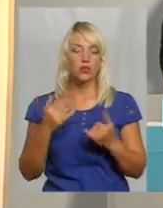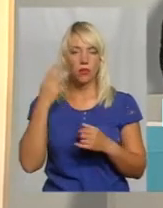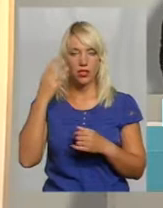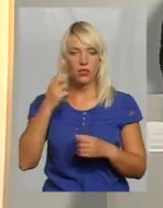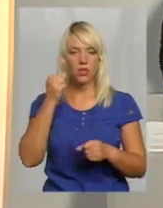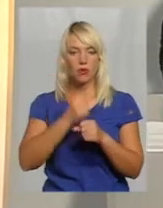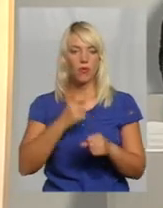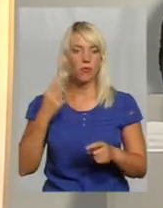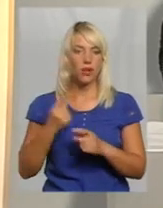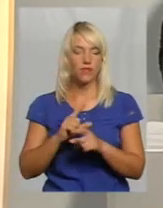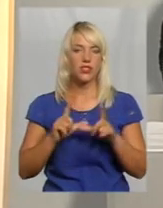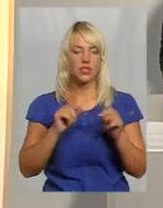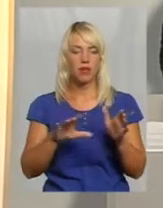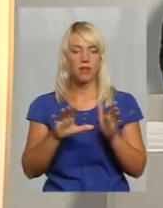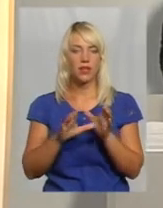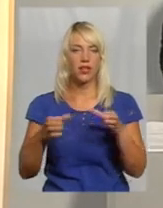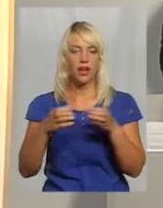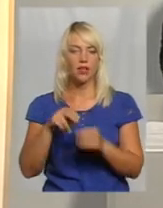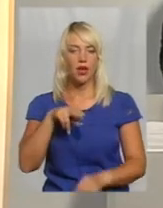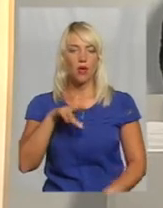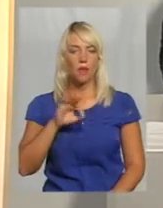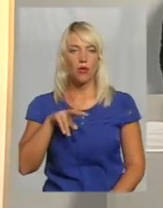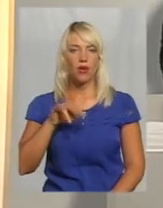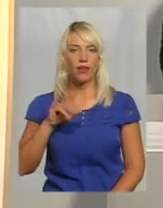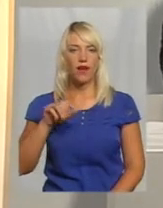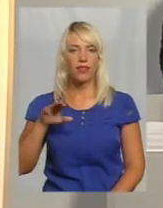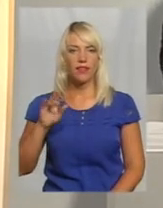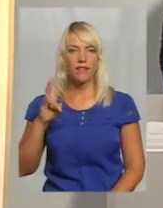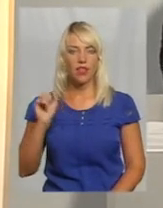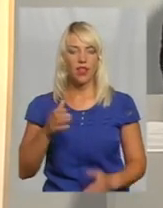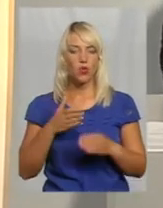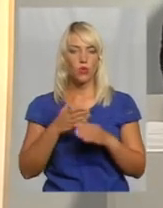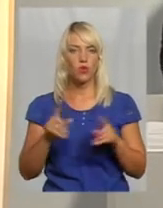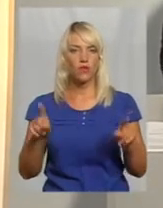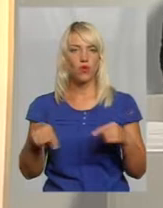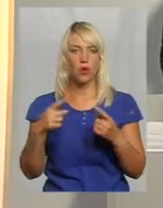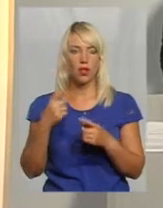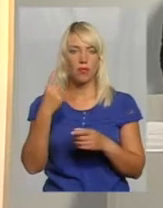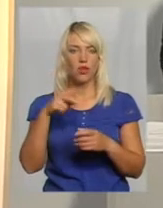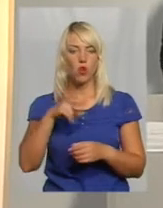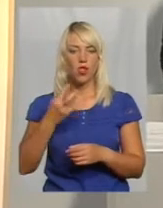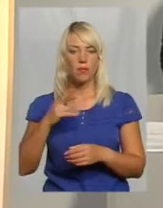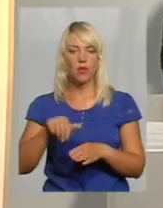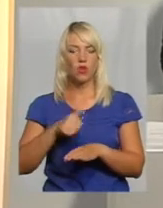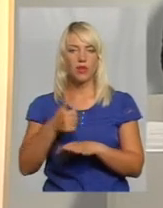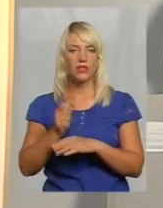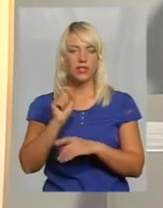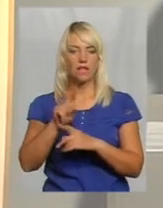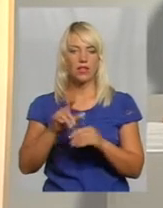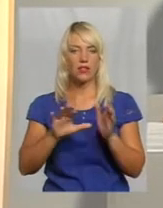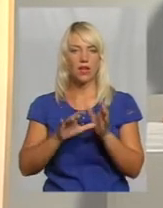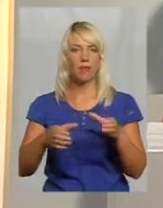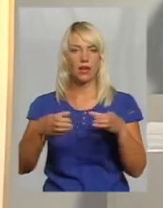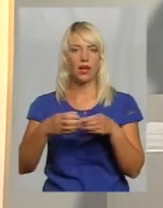запрацювала перша виїзна бригада паліативної допомоги. Створили її 1 липня. Головне завдання бригади – це